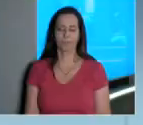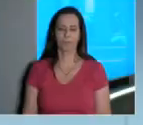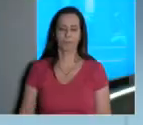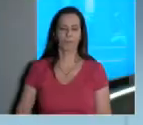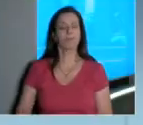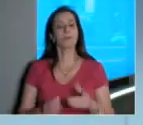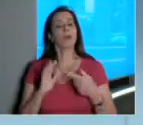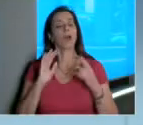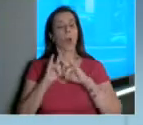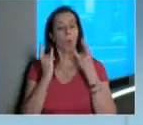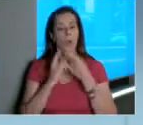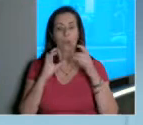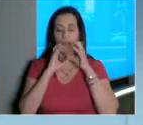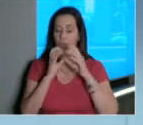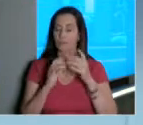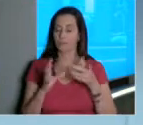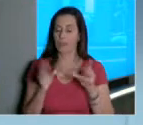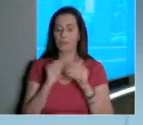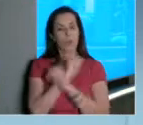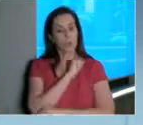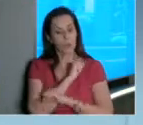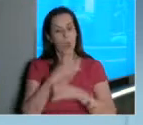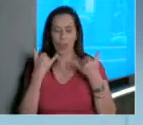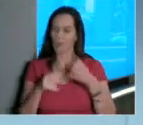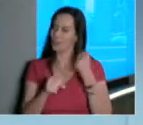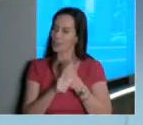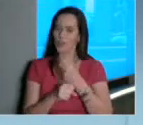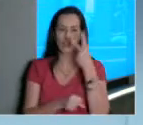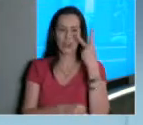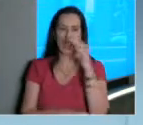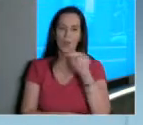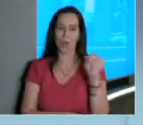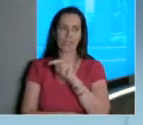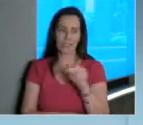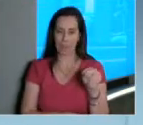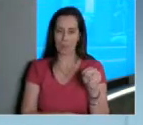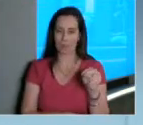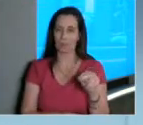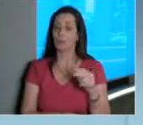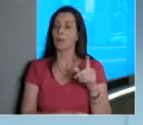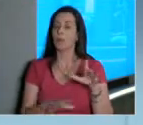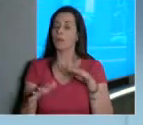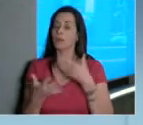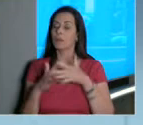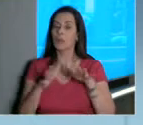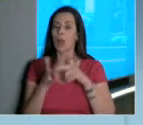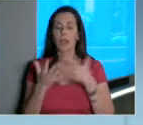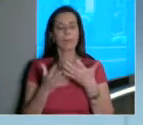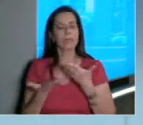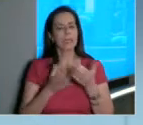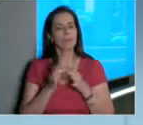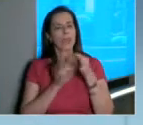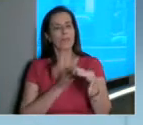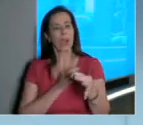לכם, אתם בחוג לתקשורת, תוכנית על סטודנטים ועם סטודנטים. היום נעסוק בשני נושאים מורכבים. כיצד הממשלה מתייחסת